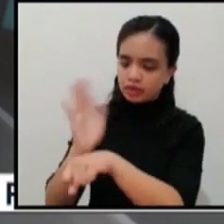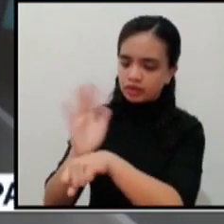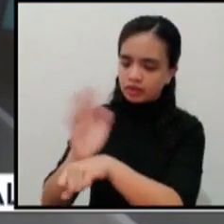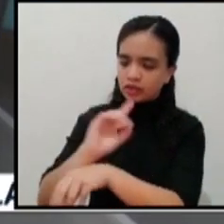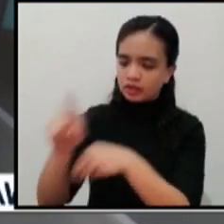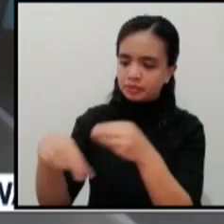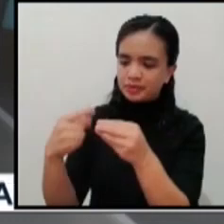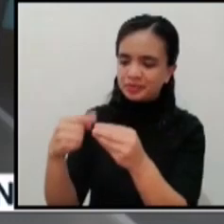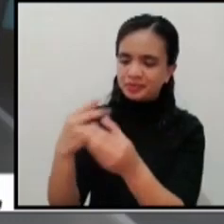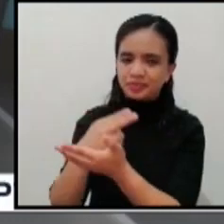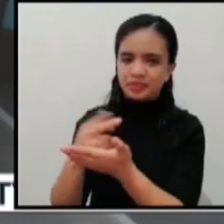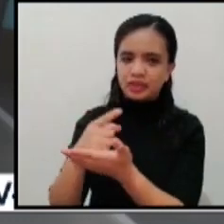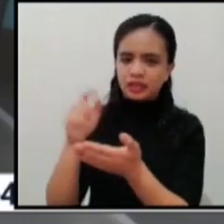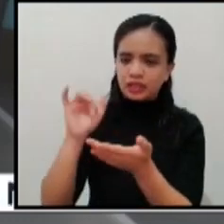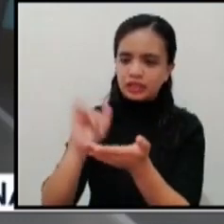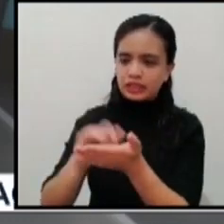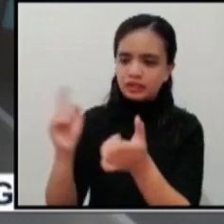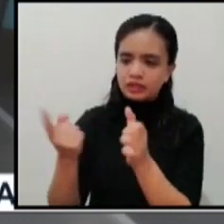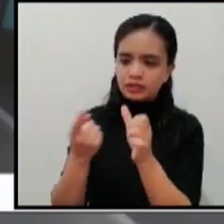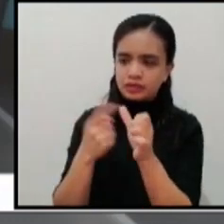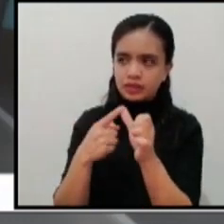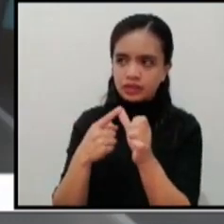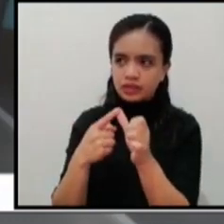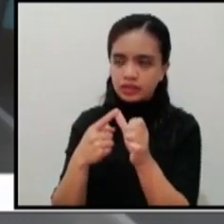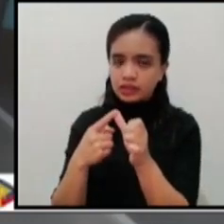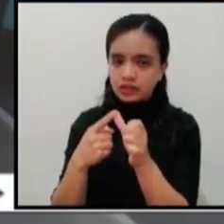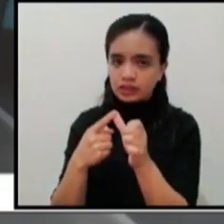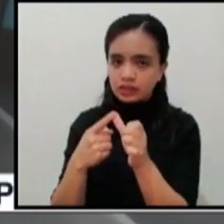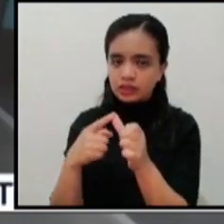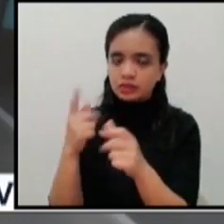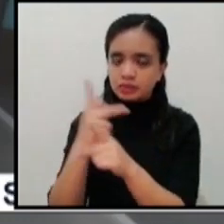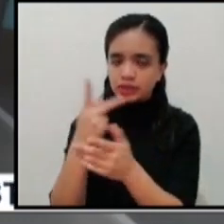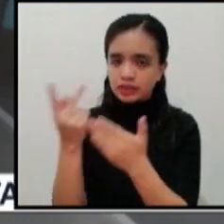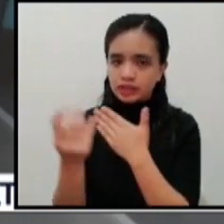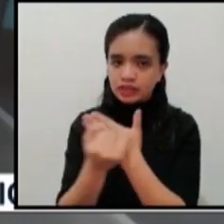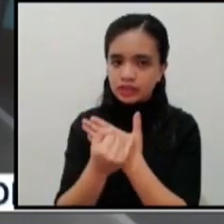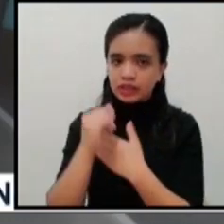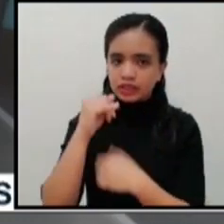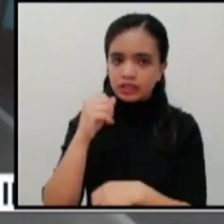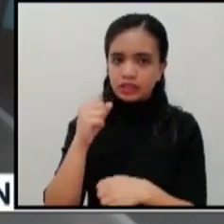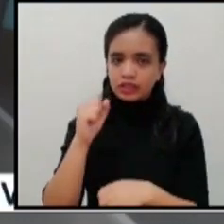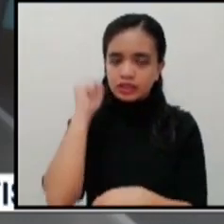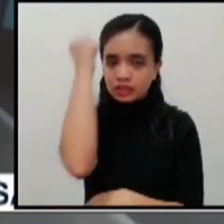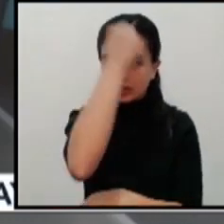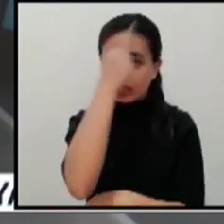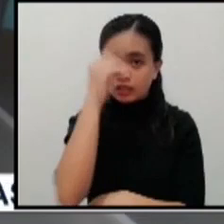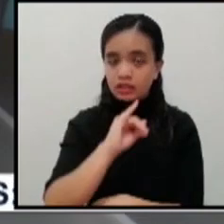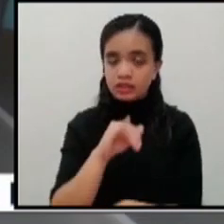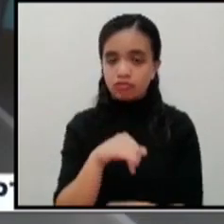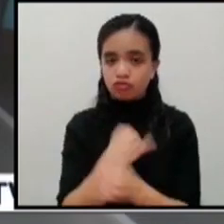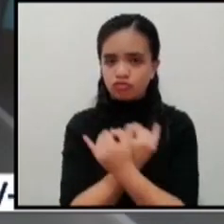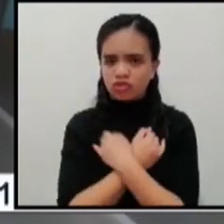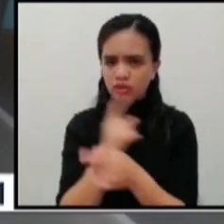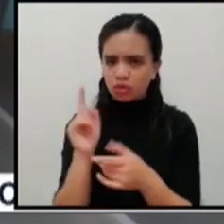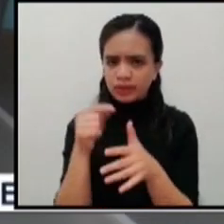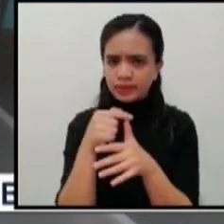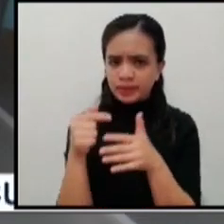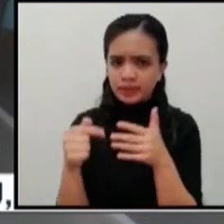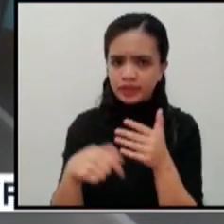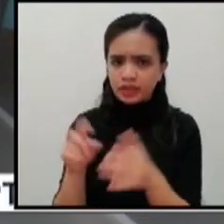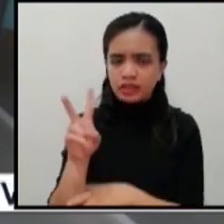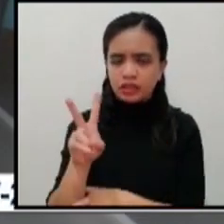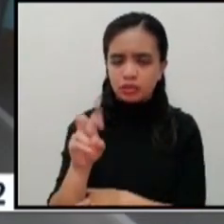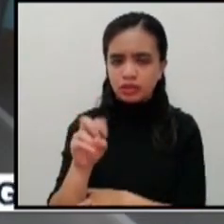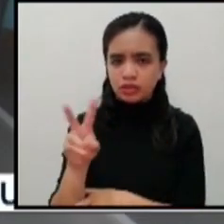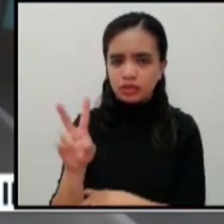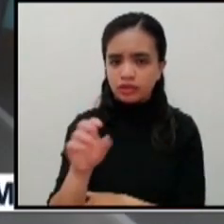taunang proyekto ng St. John Bosco Parish, Tondo. Sa ngayong taon, ano po ba ang nilalaman ng Sinakulo 2024 at anong